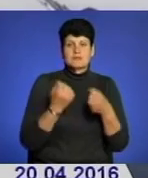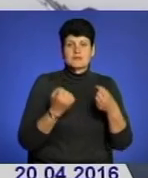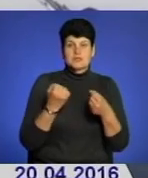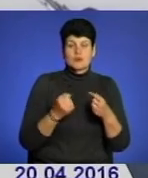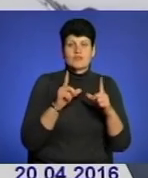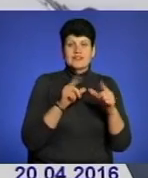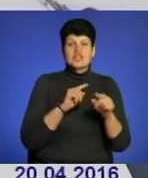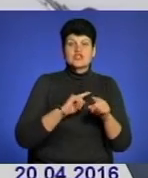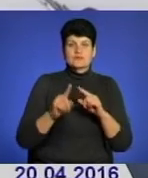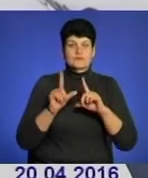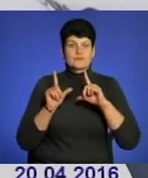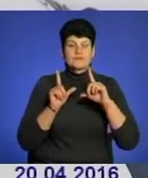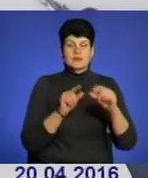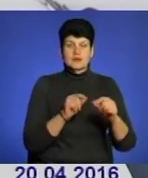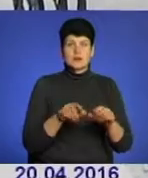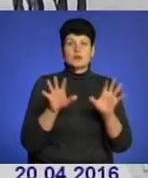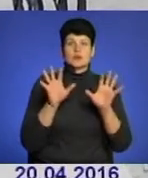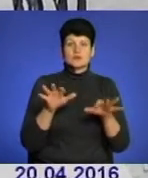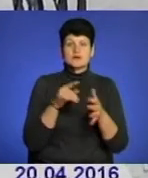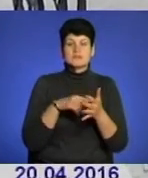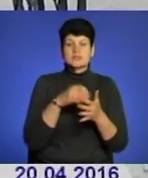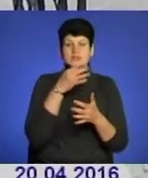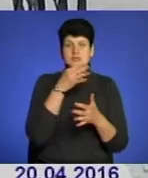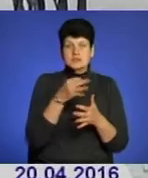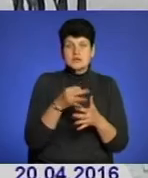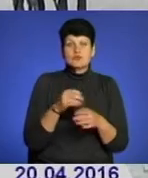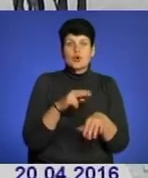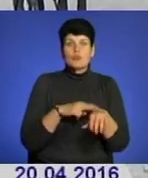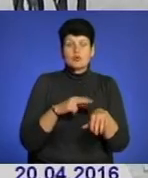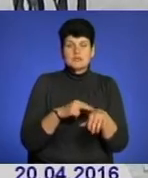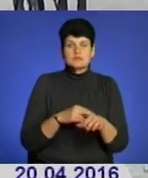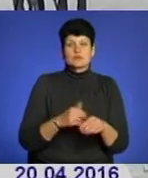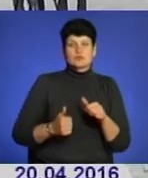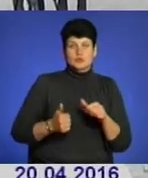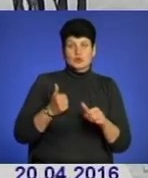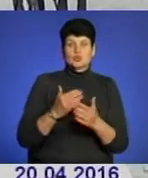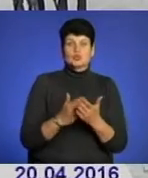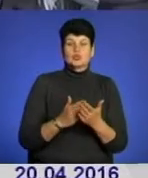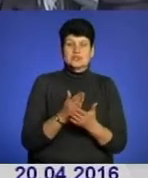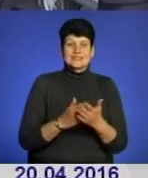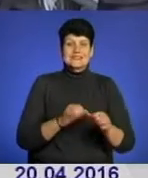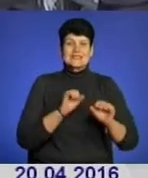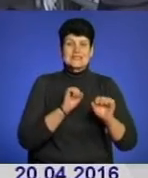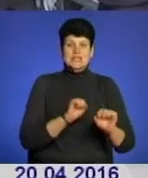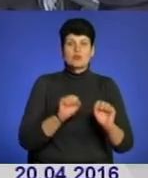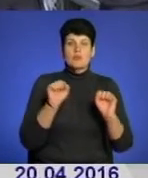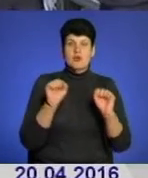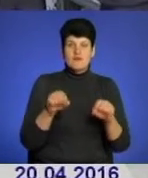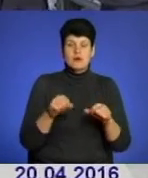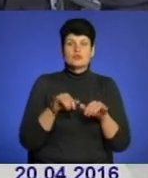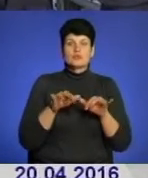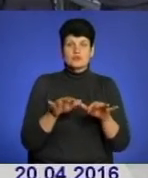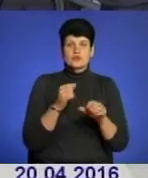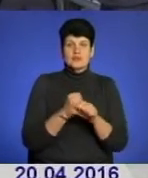машина швидкого реагування. Очільник міста висловив сподівання, що поліцейські гідно служитимуть громаді, захищаючи її права, діятимуть відкрито